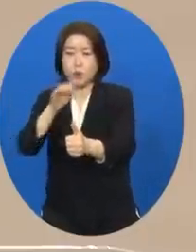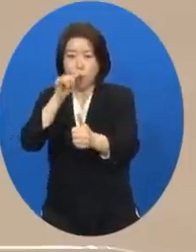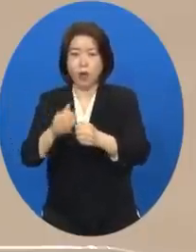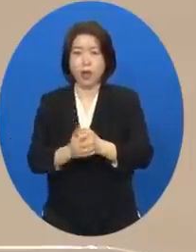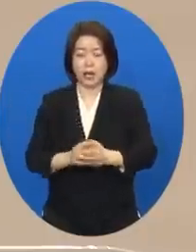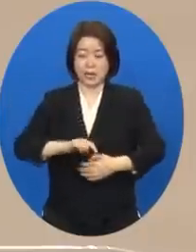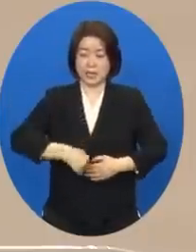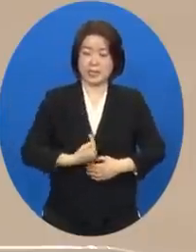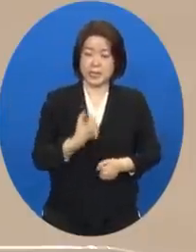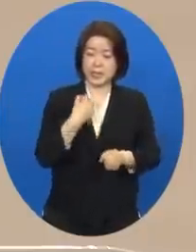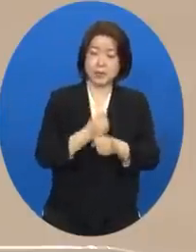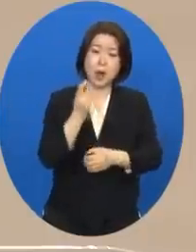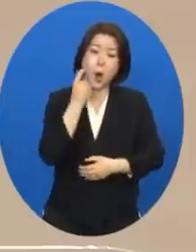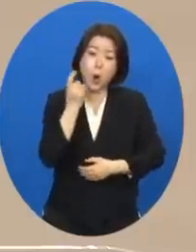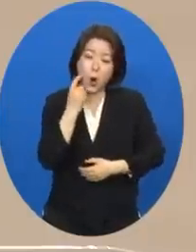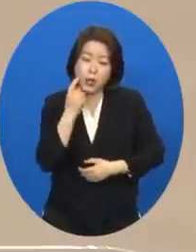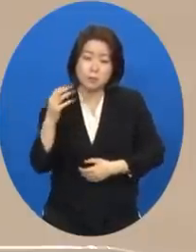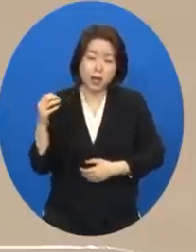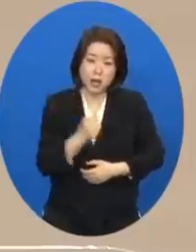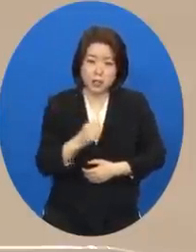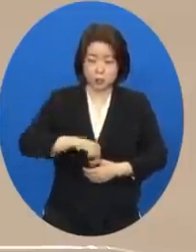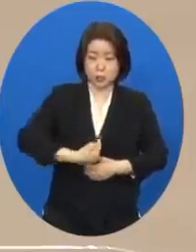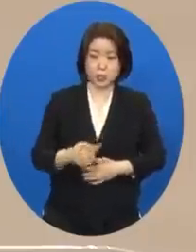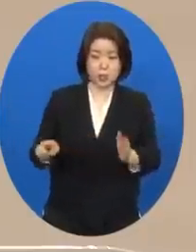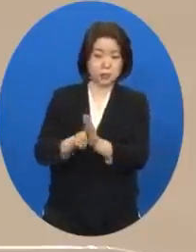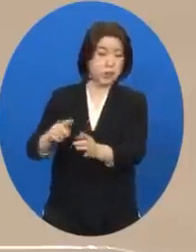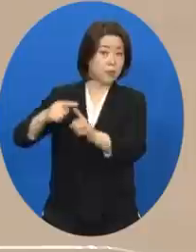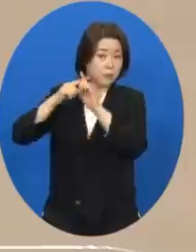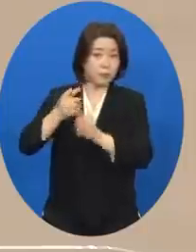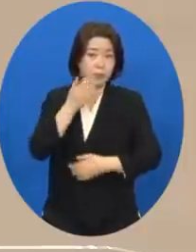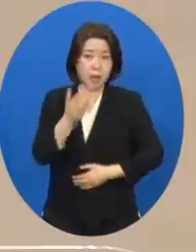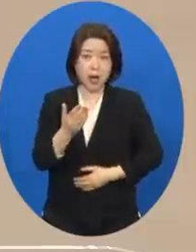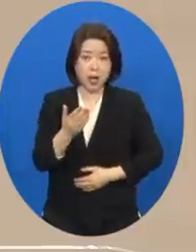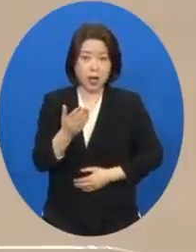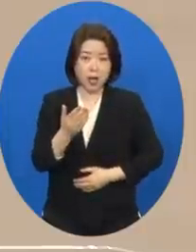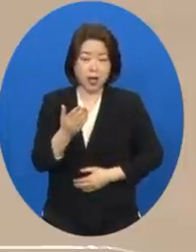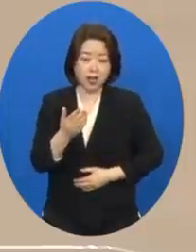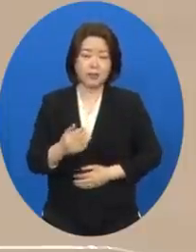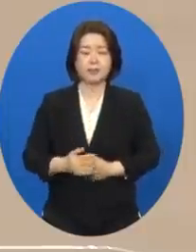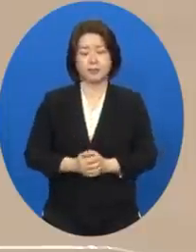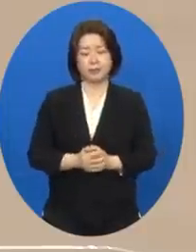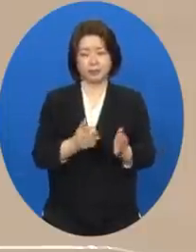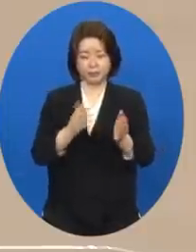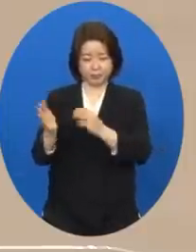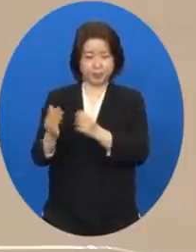자기들이 순교할 수 있겠습니까 또 하나가